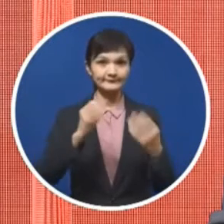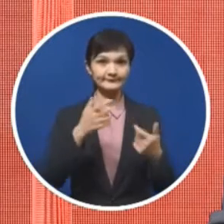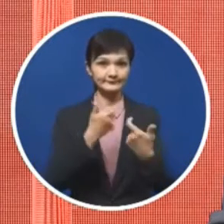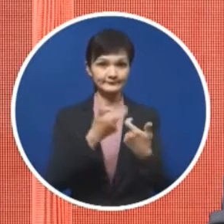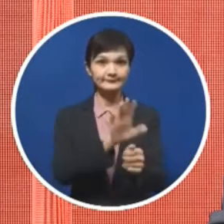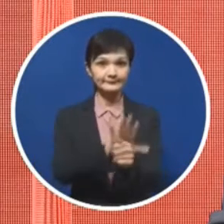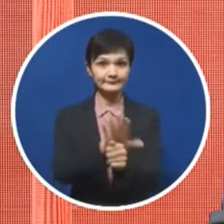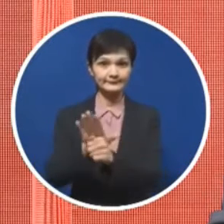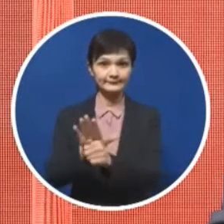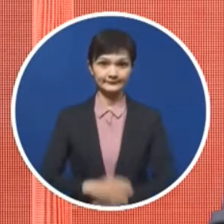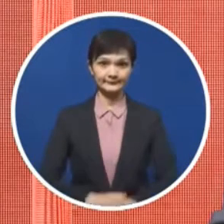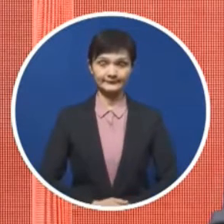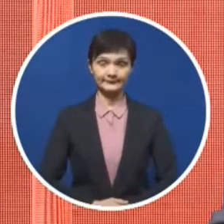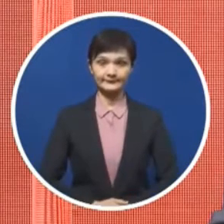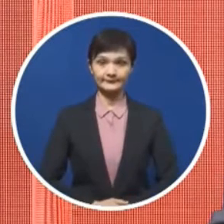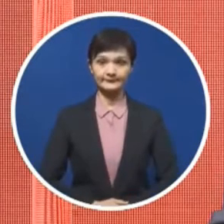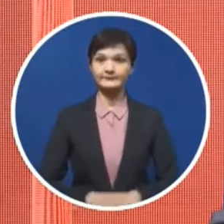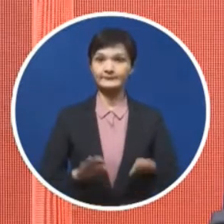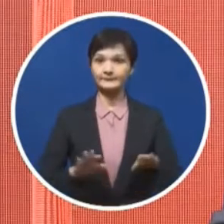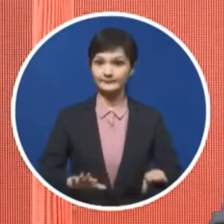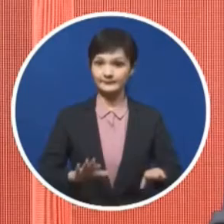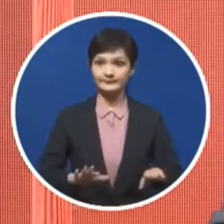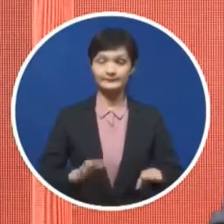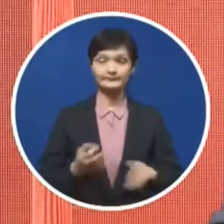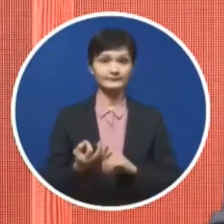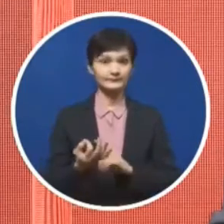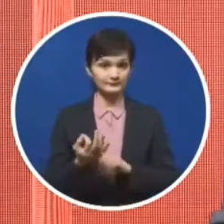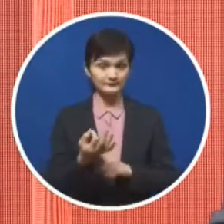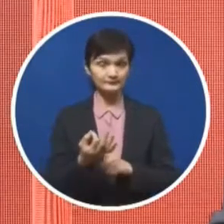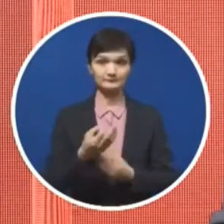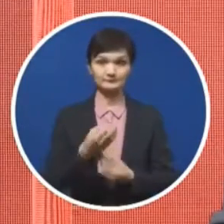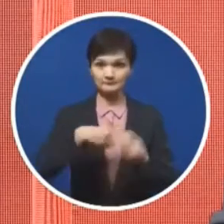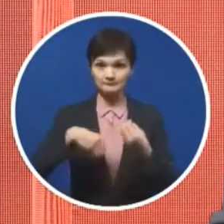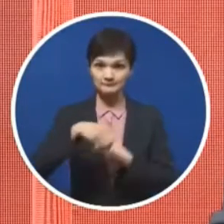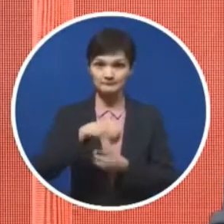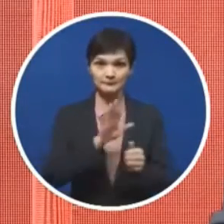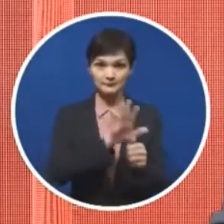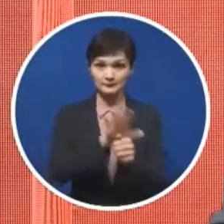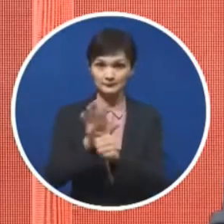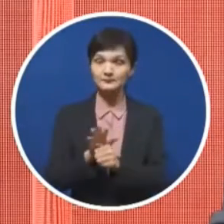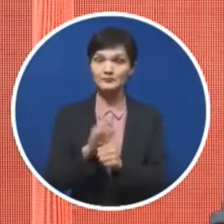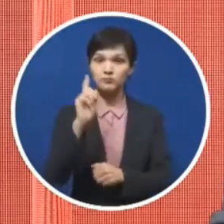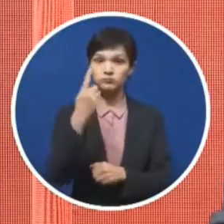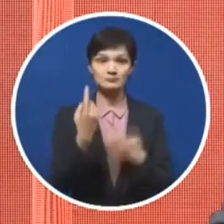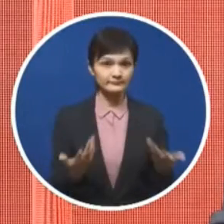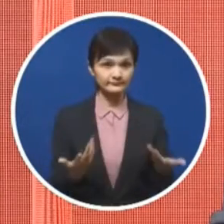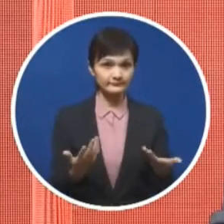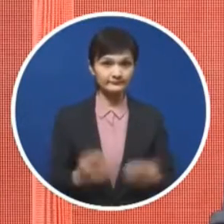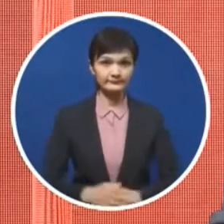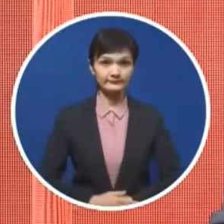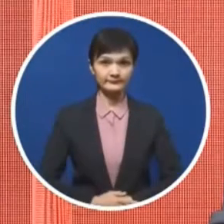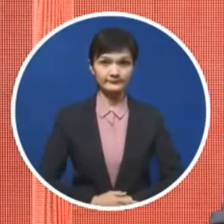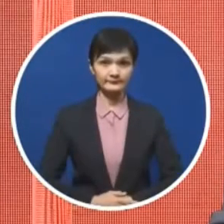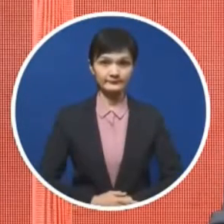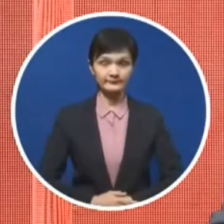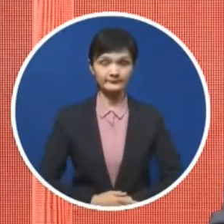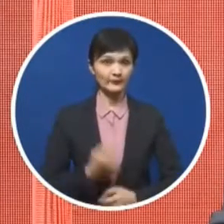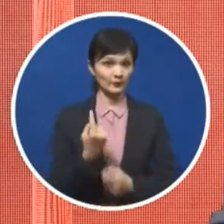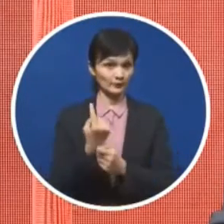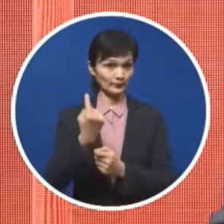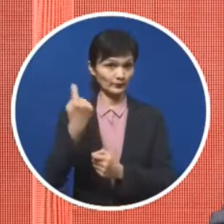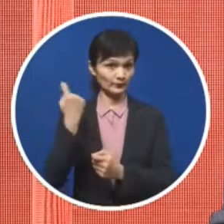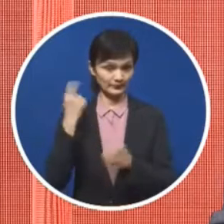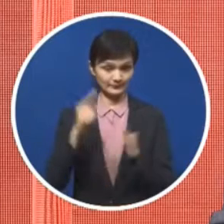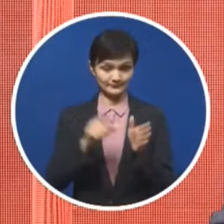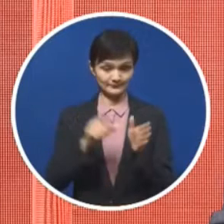所以有足够的资源来启动纾困，都要归功于去年